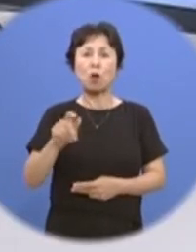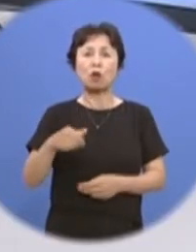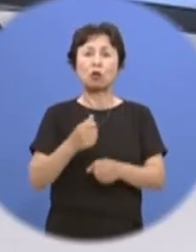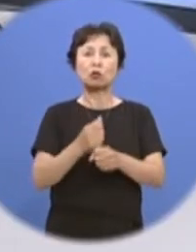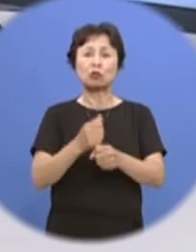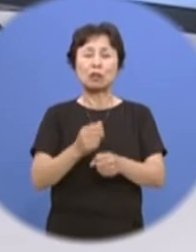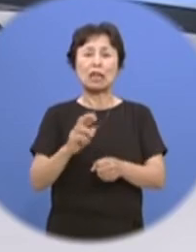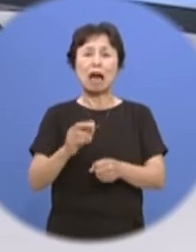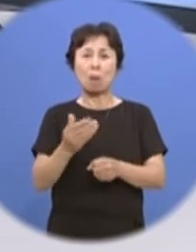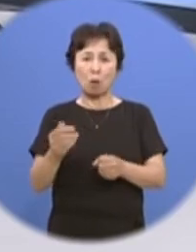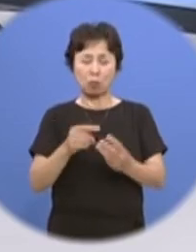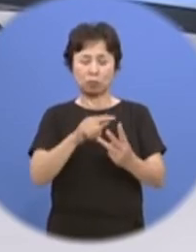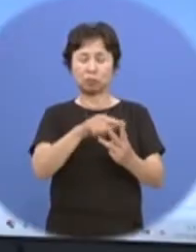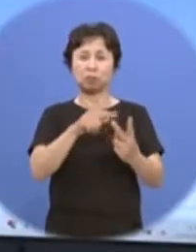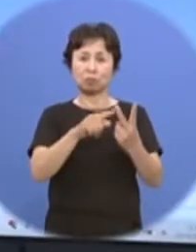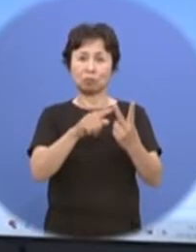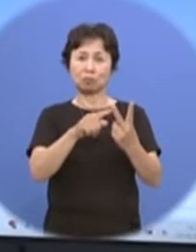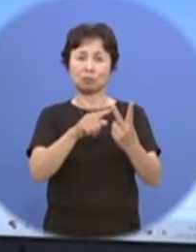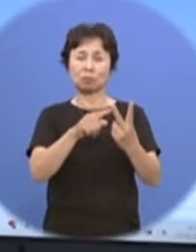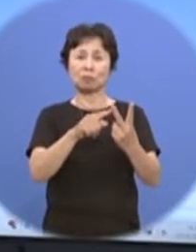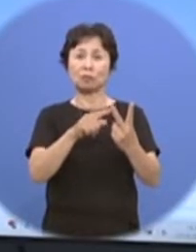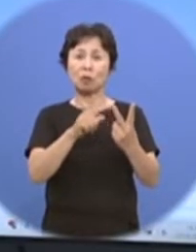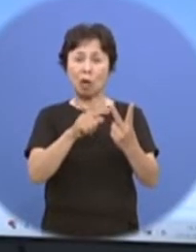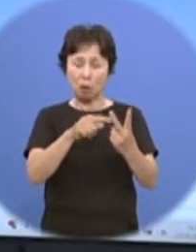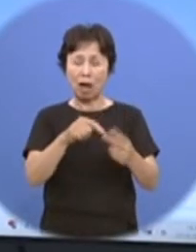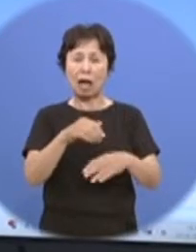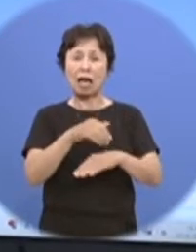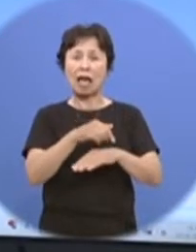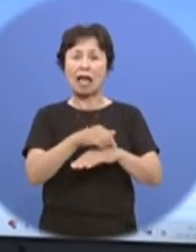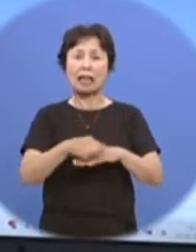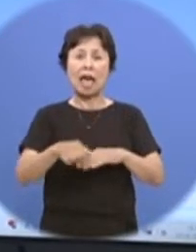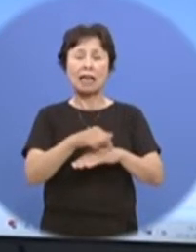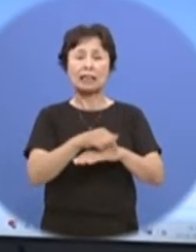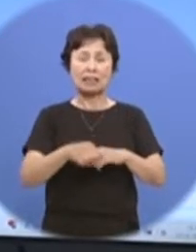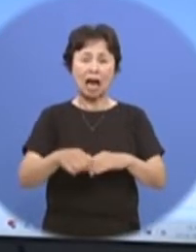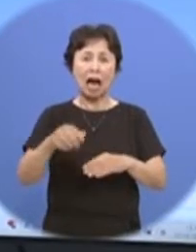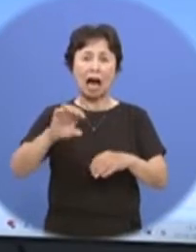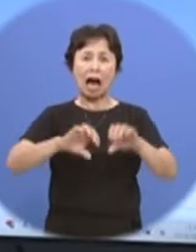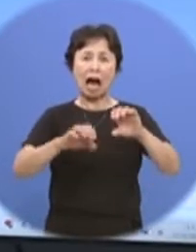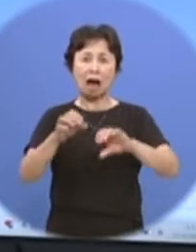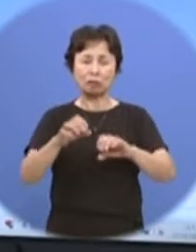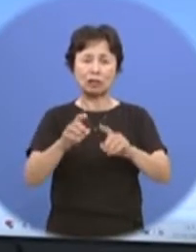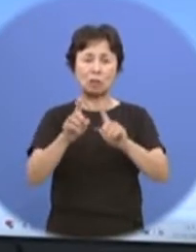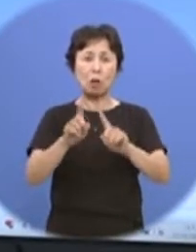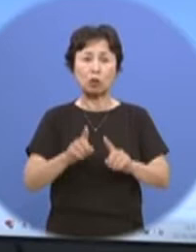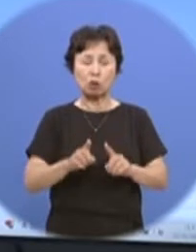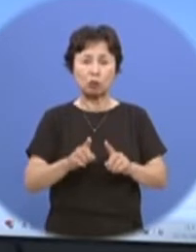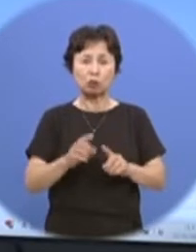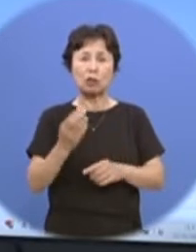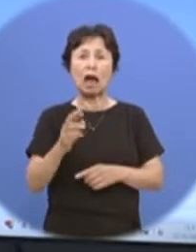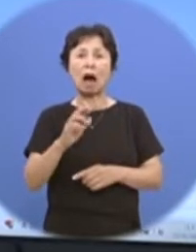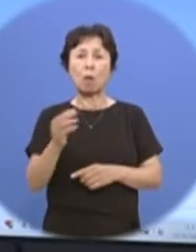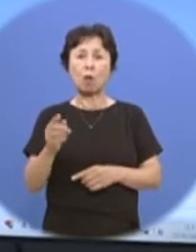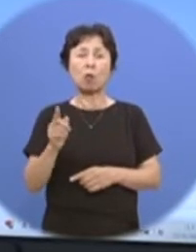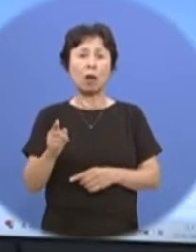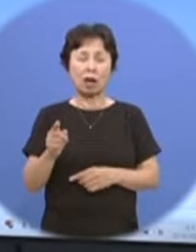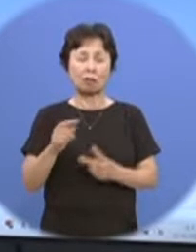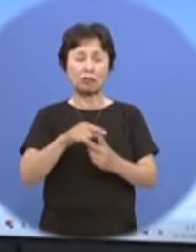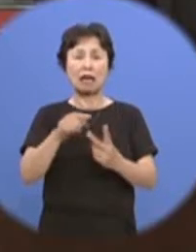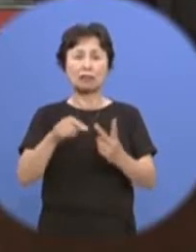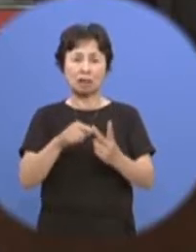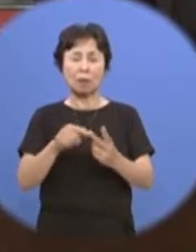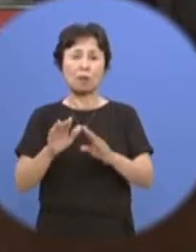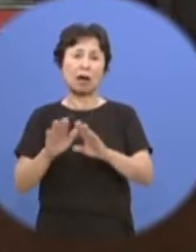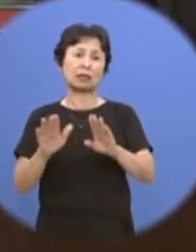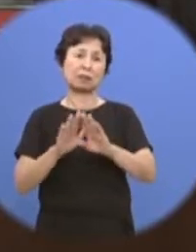ね、ここを支援するための計算科学に基づくラボ、この2つ、これは平成28年にはもうすでに稼働しており